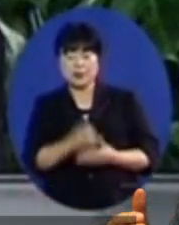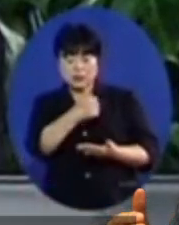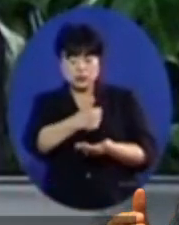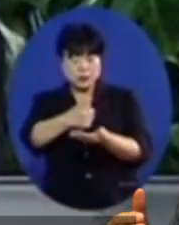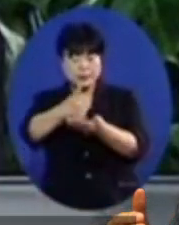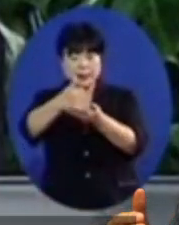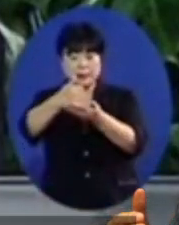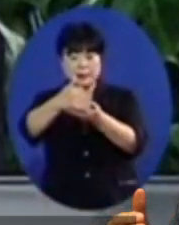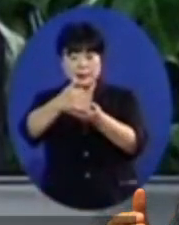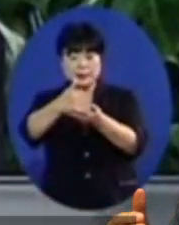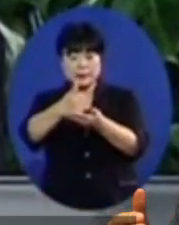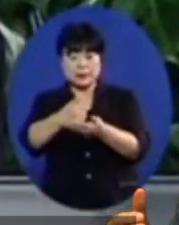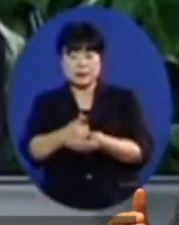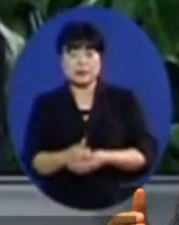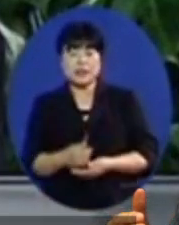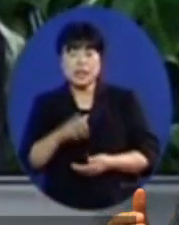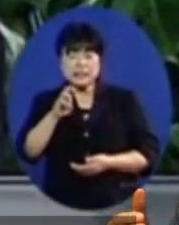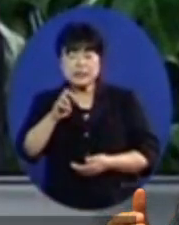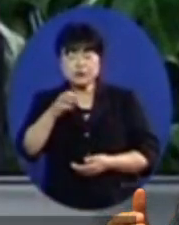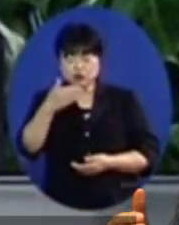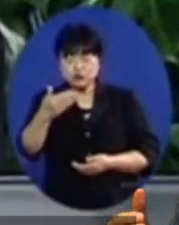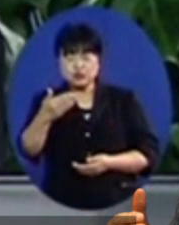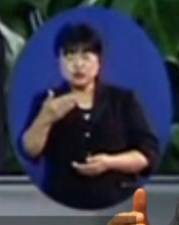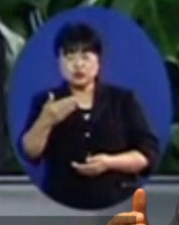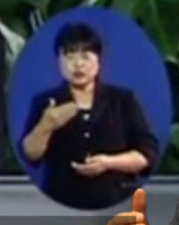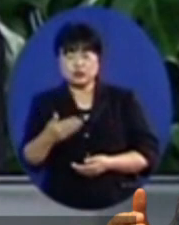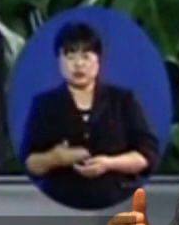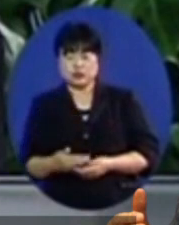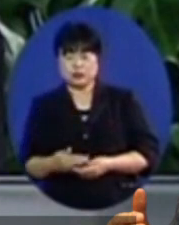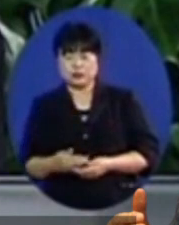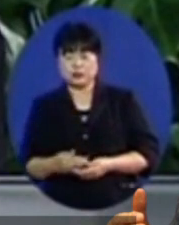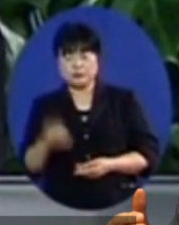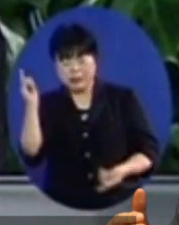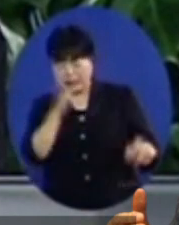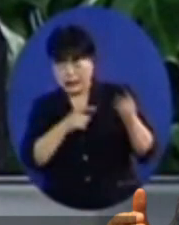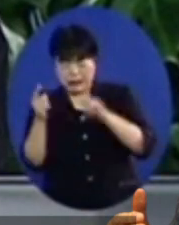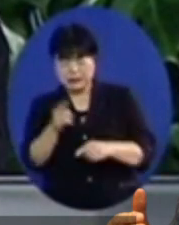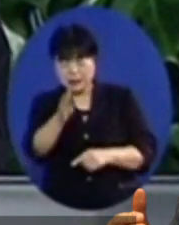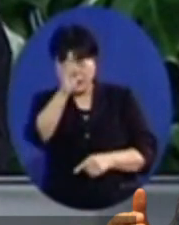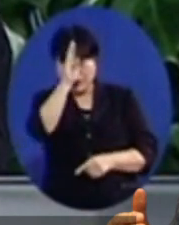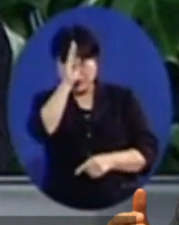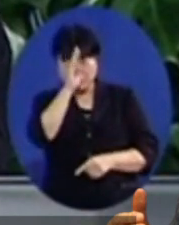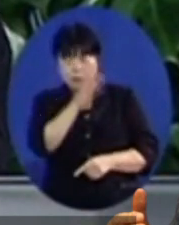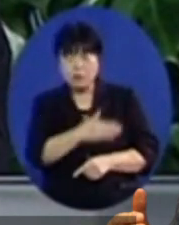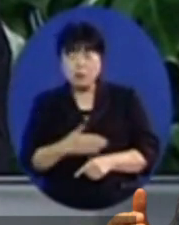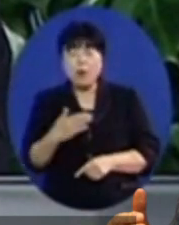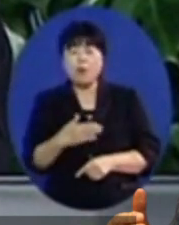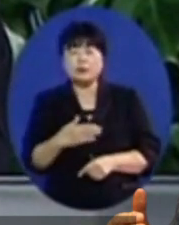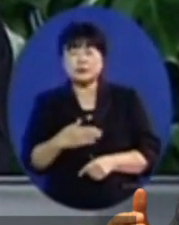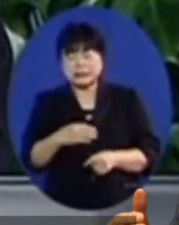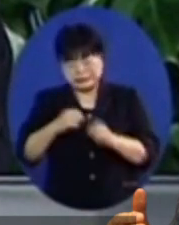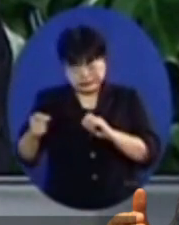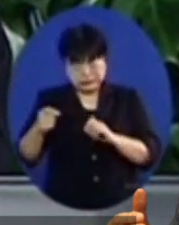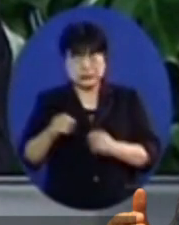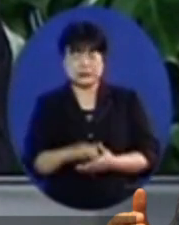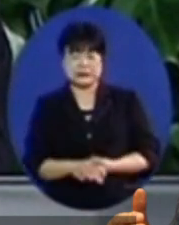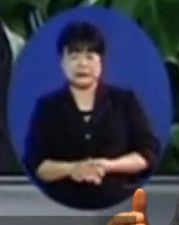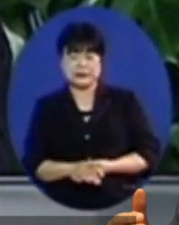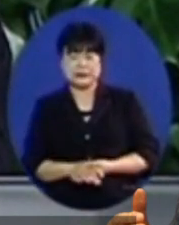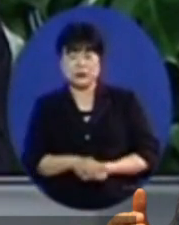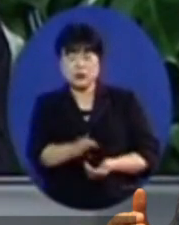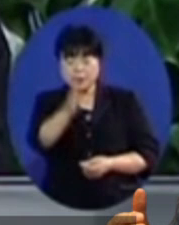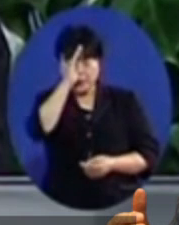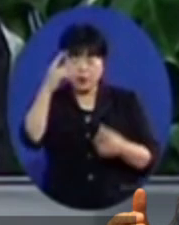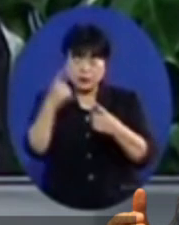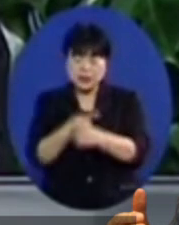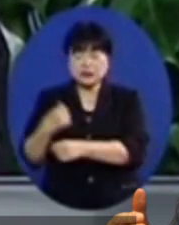주님이 40에 하나가만 매를 맞아서 온 전신이 다 찢어졌는데 성경은 말하기를 우리 병을